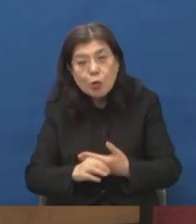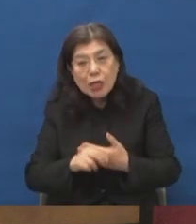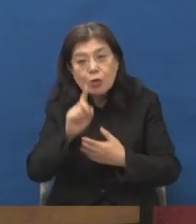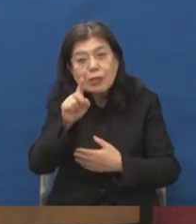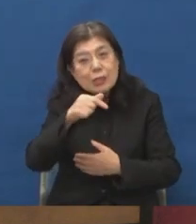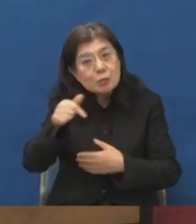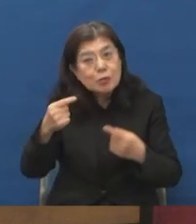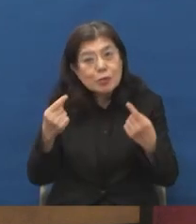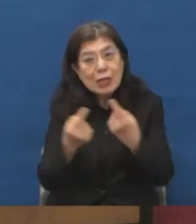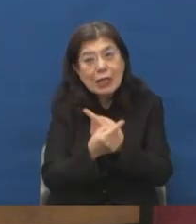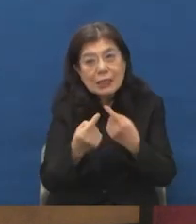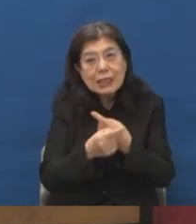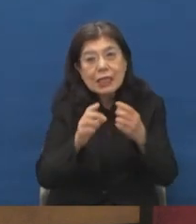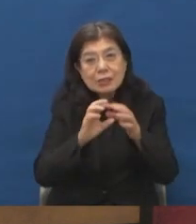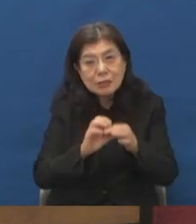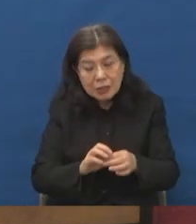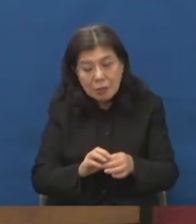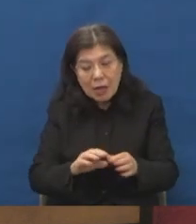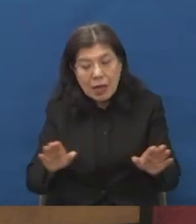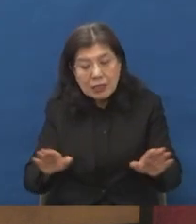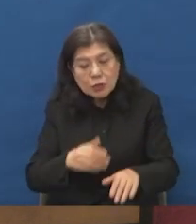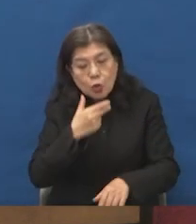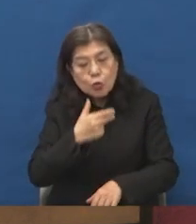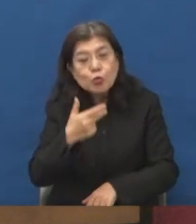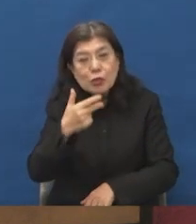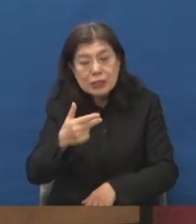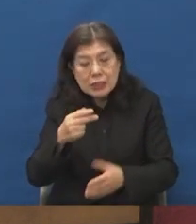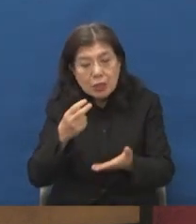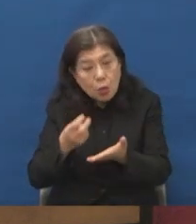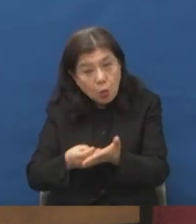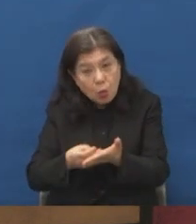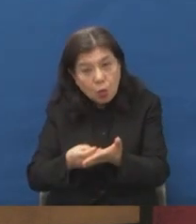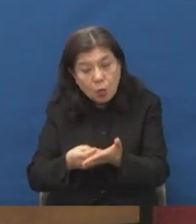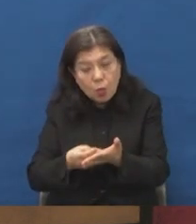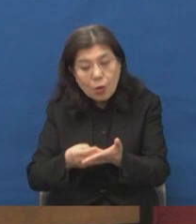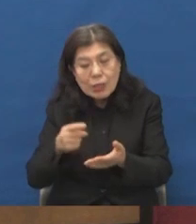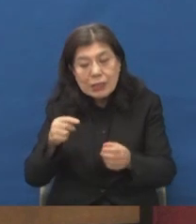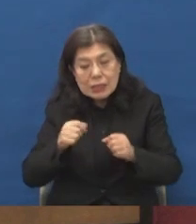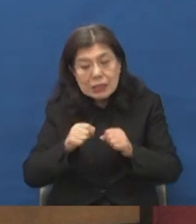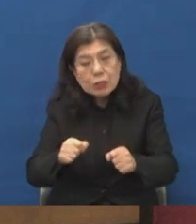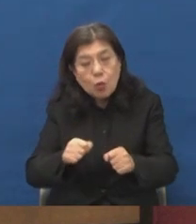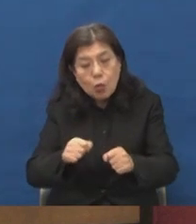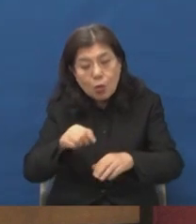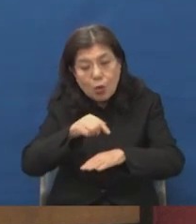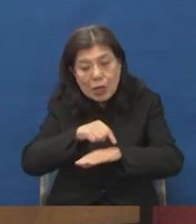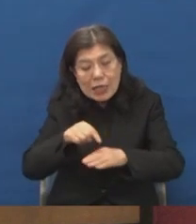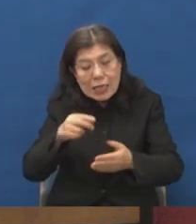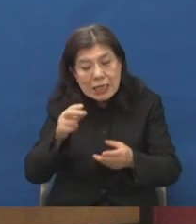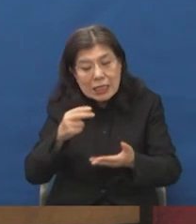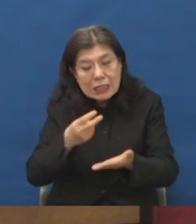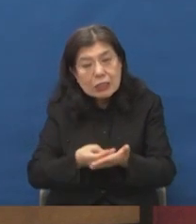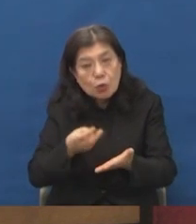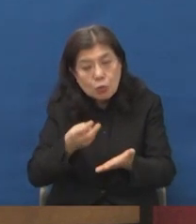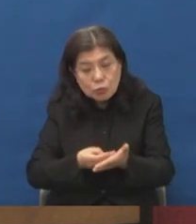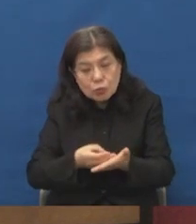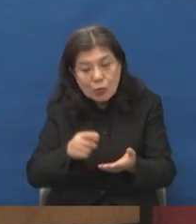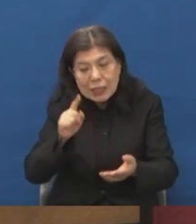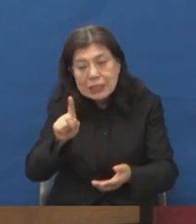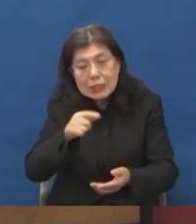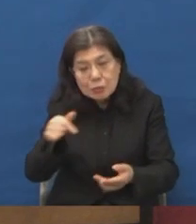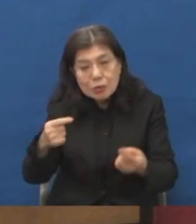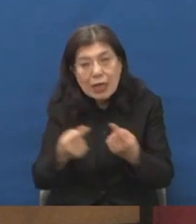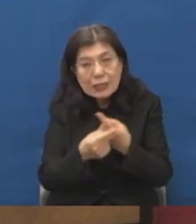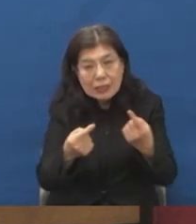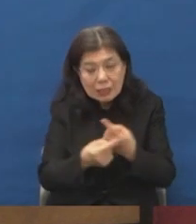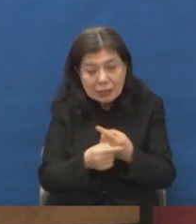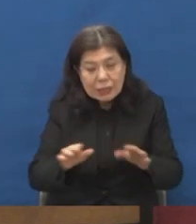については、理事者から児童福祉法及び児童福祉法施行規則の一部改正により、児童自立生活援助事